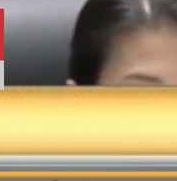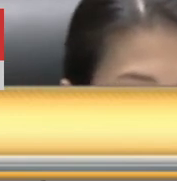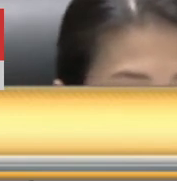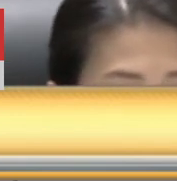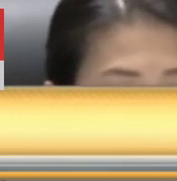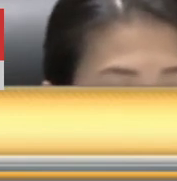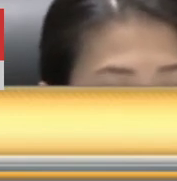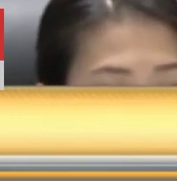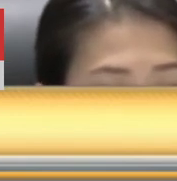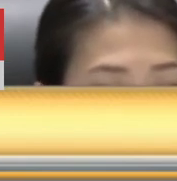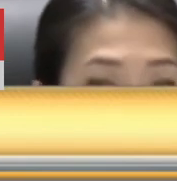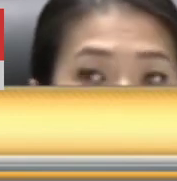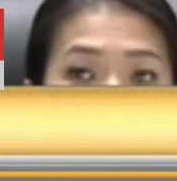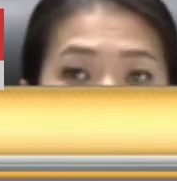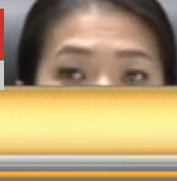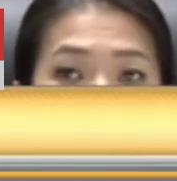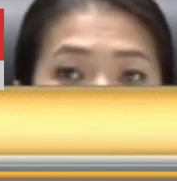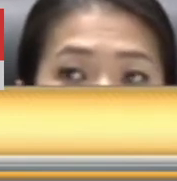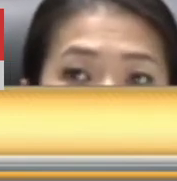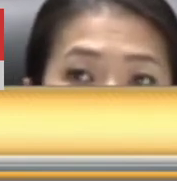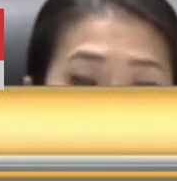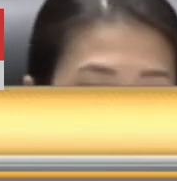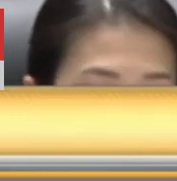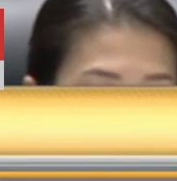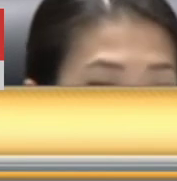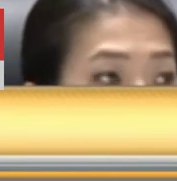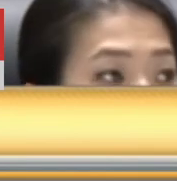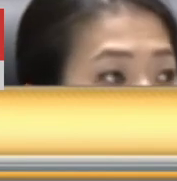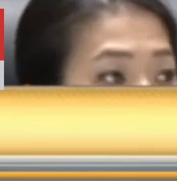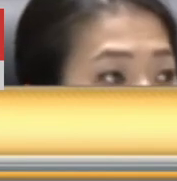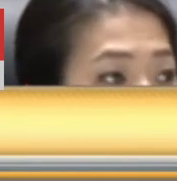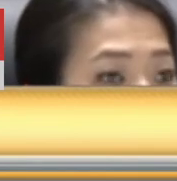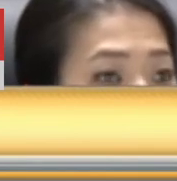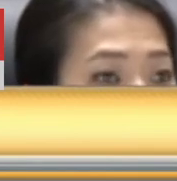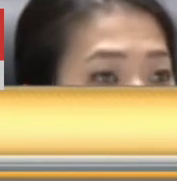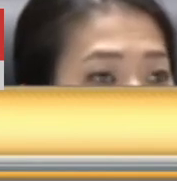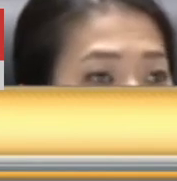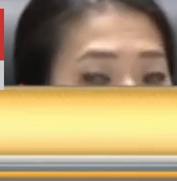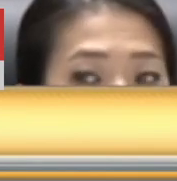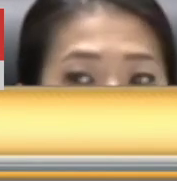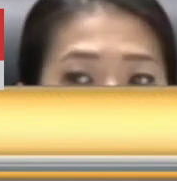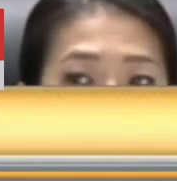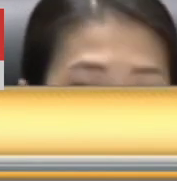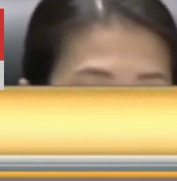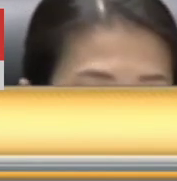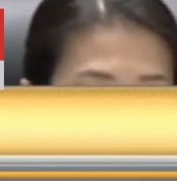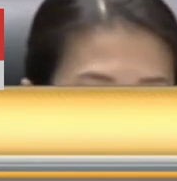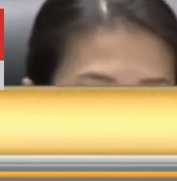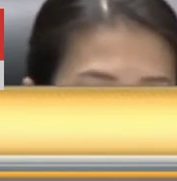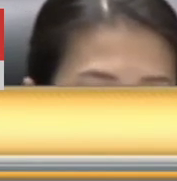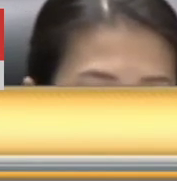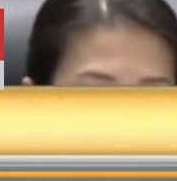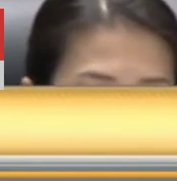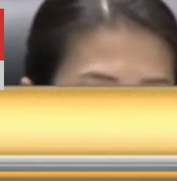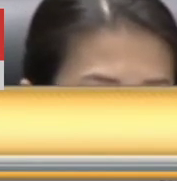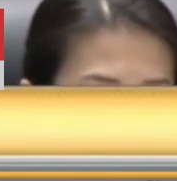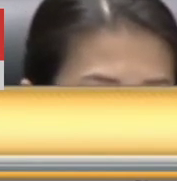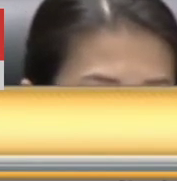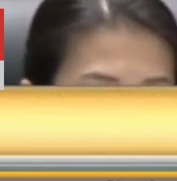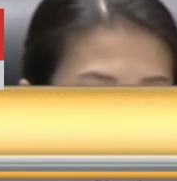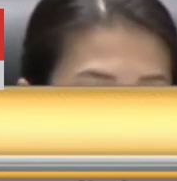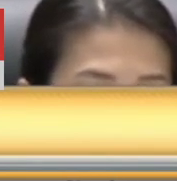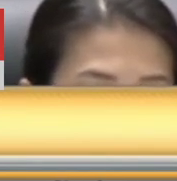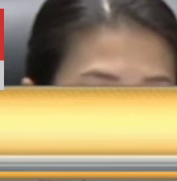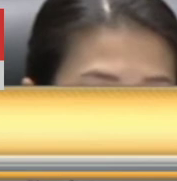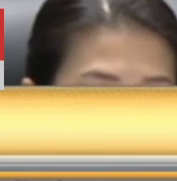ถนัดของรัฐบาลนะครับส่วนกระทรวงแรงงานเองนั้นก็ได้เพิ่มประมาณ 8,000 ล้านบาทเศษนะครับโด